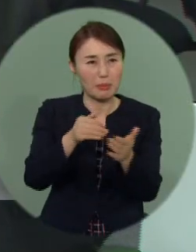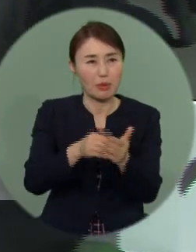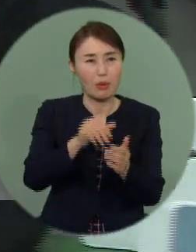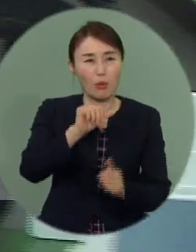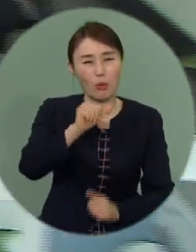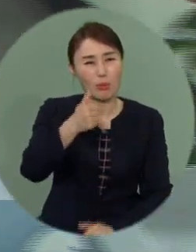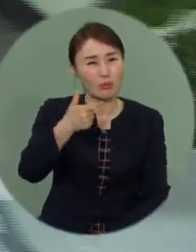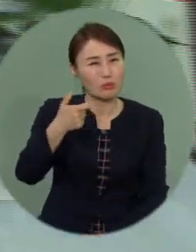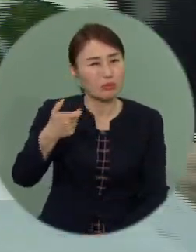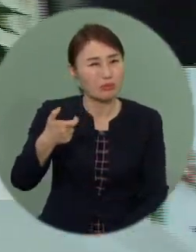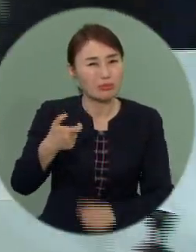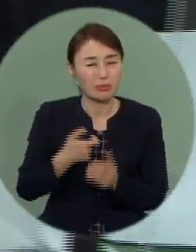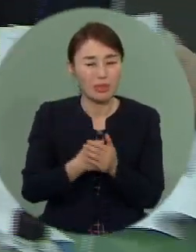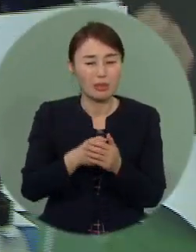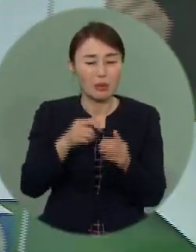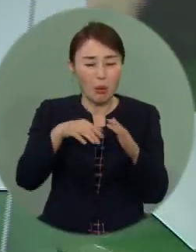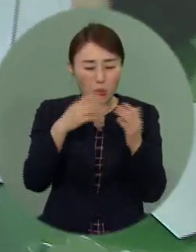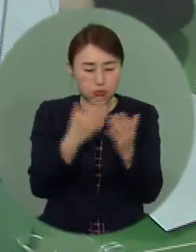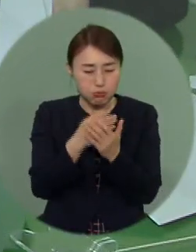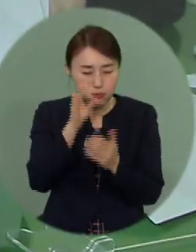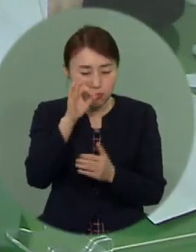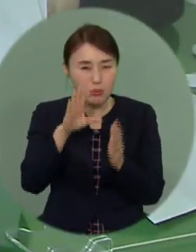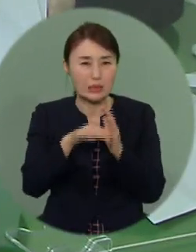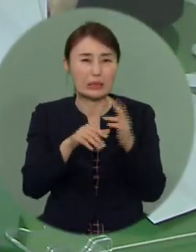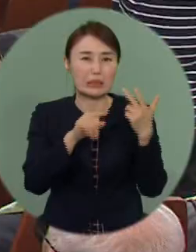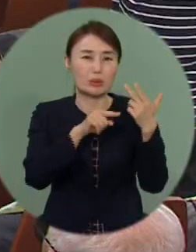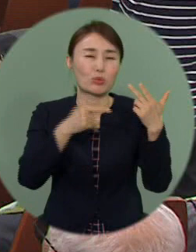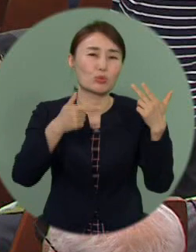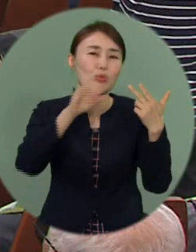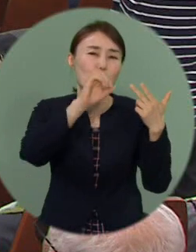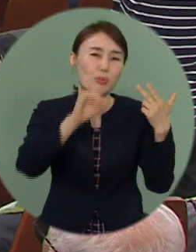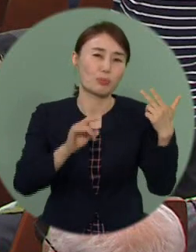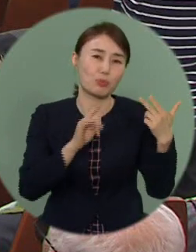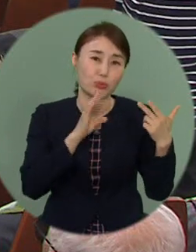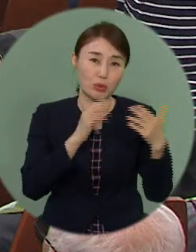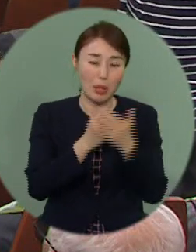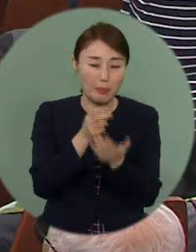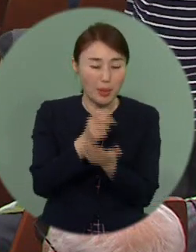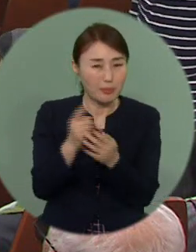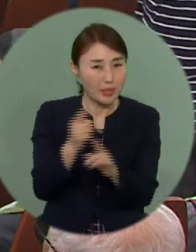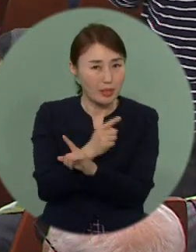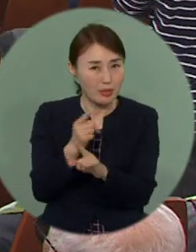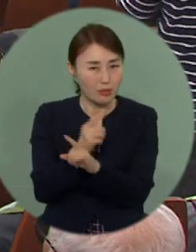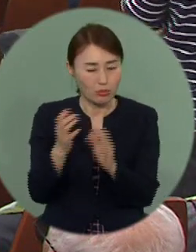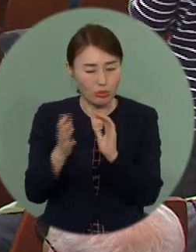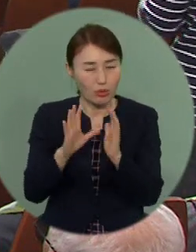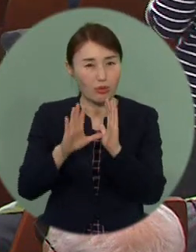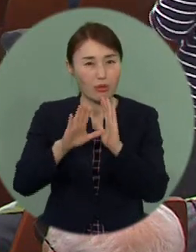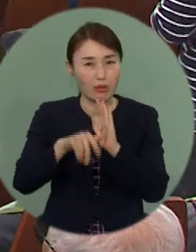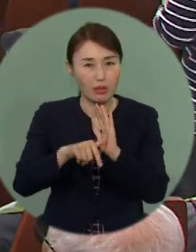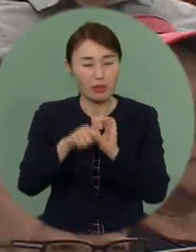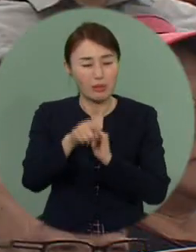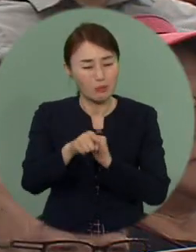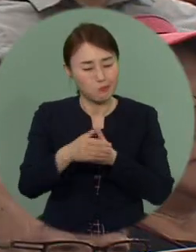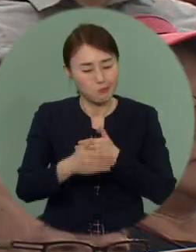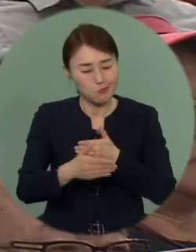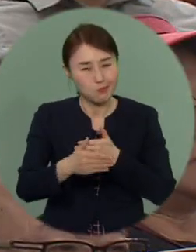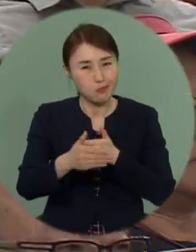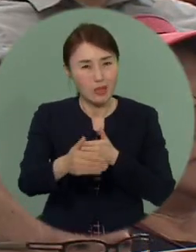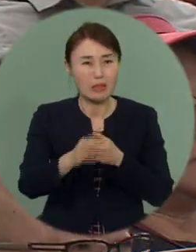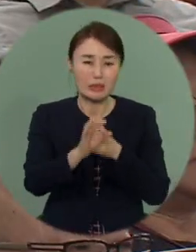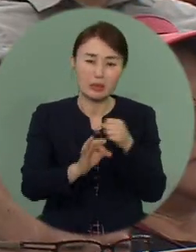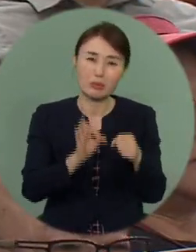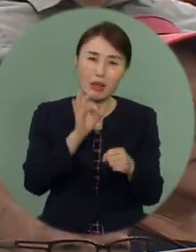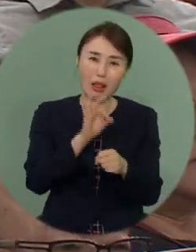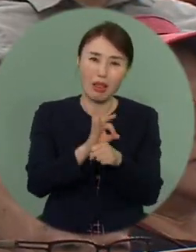건으로 전체 7.6% 불가합니다 법개정 촉구 토론회에선이 추세라면 10년이